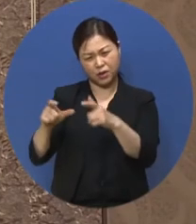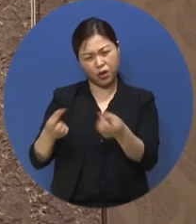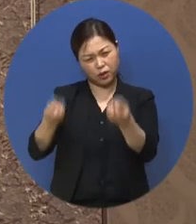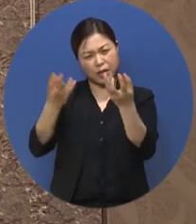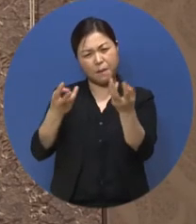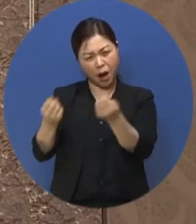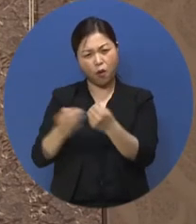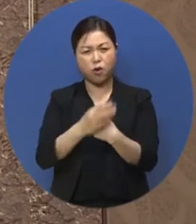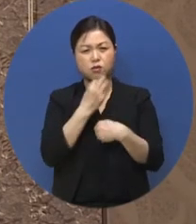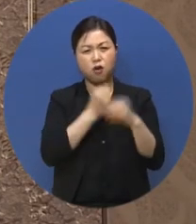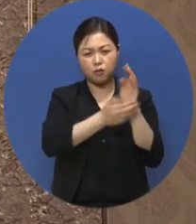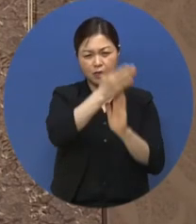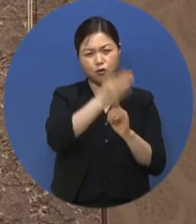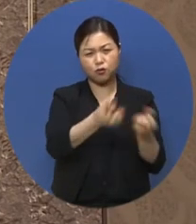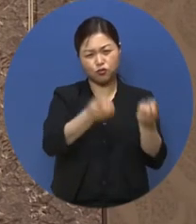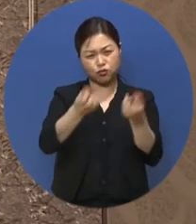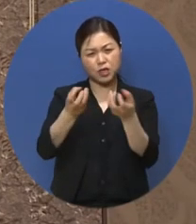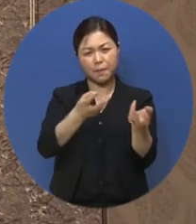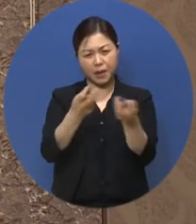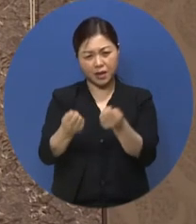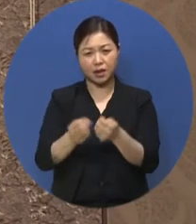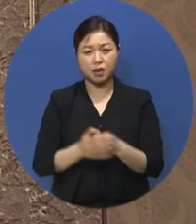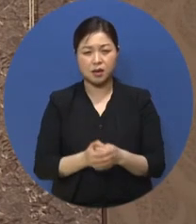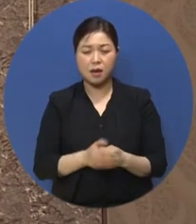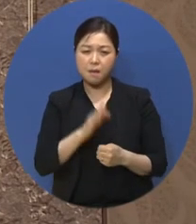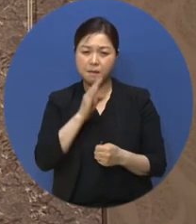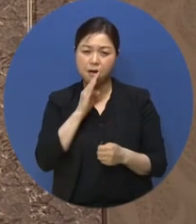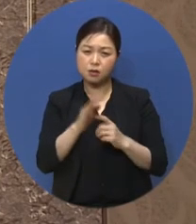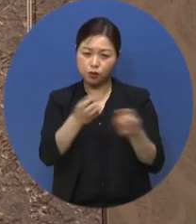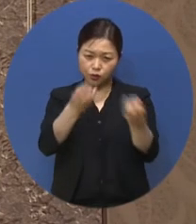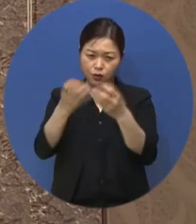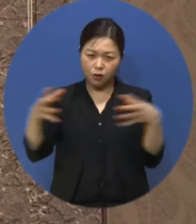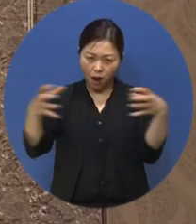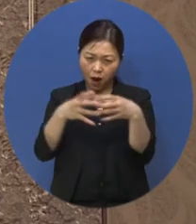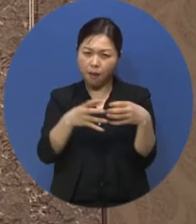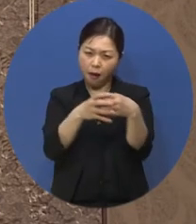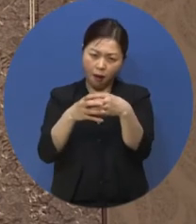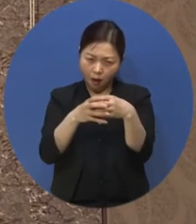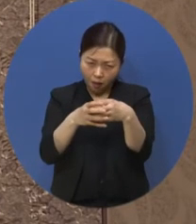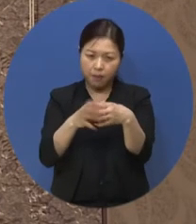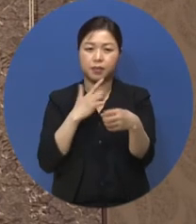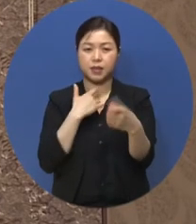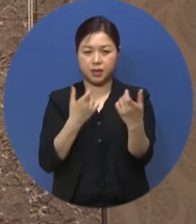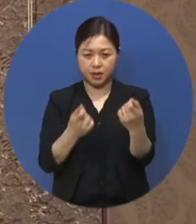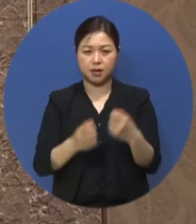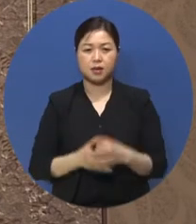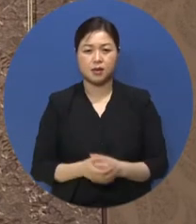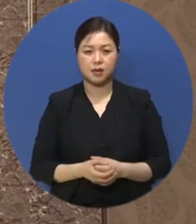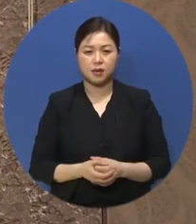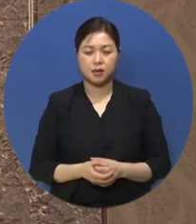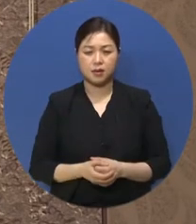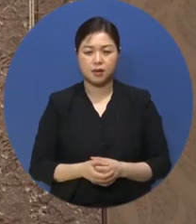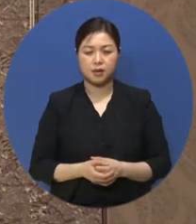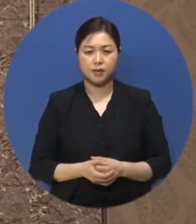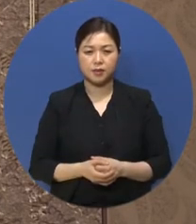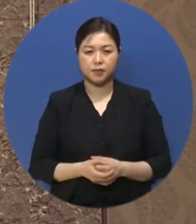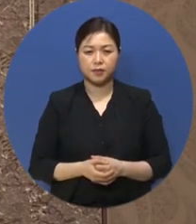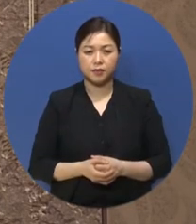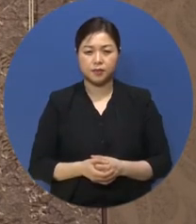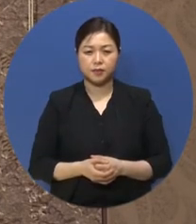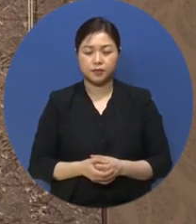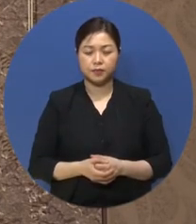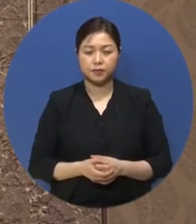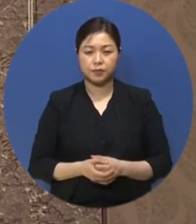네. 서울시에서도 축제가 되게 많았고요. 그렇게 하나 되고 화합이 됐었는데. 됐었어요. 예. 그래서 또 그 뒷면에는